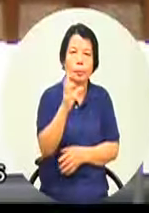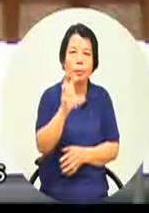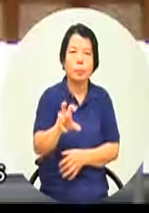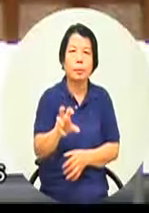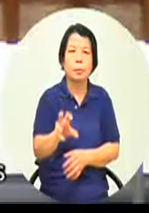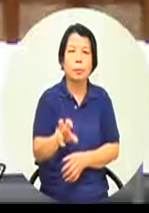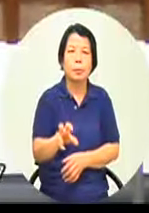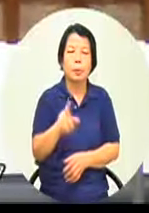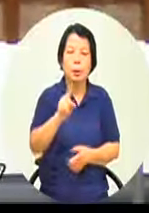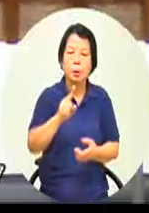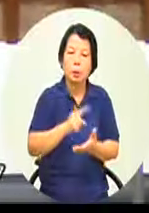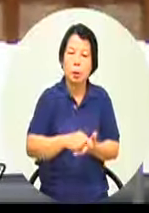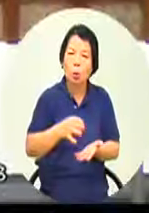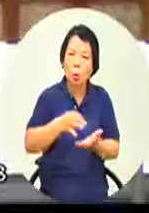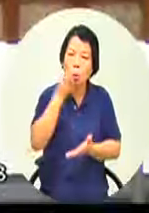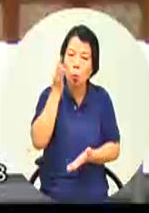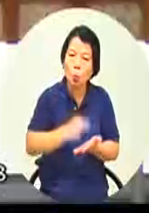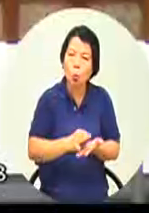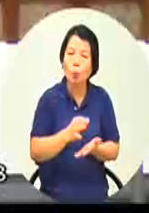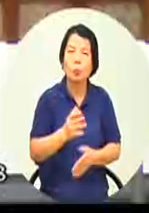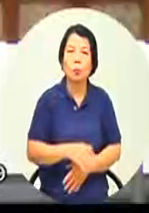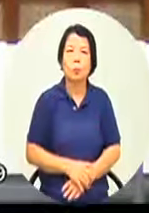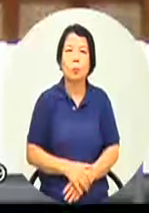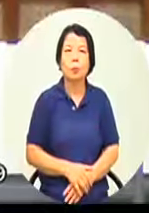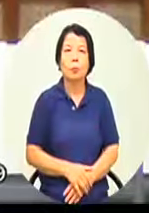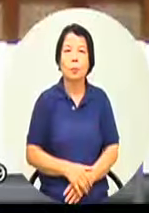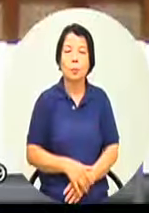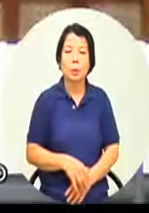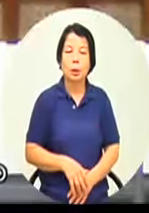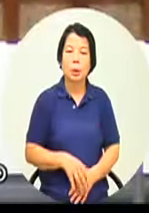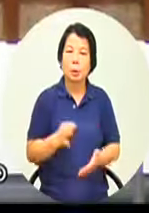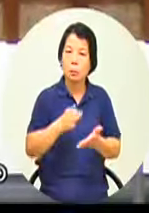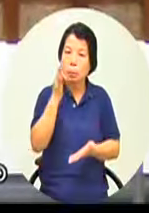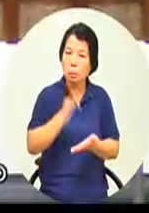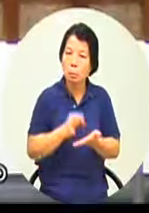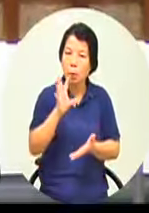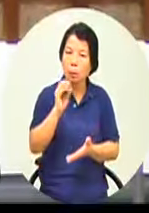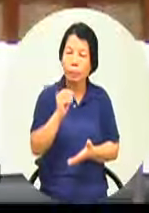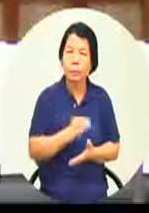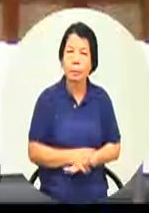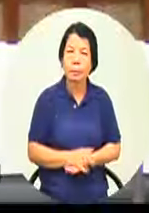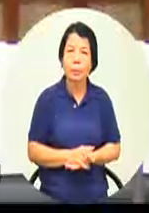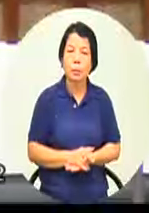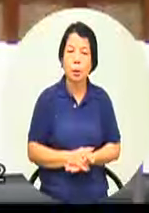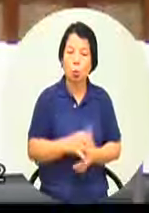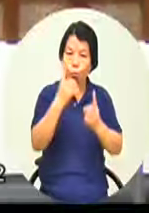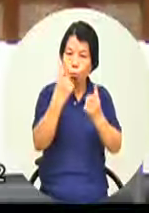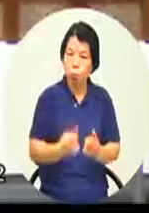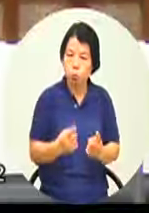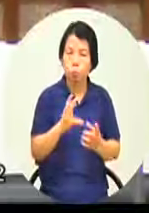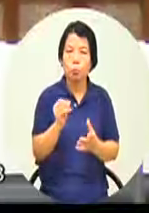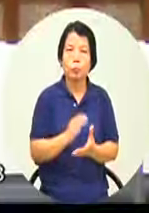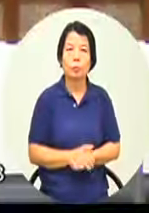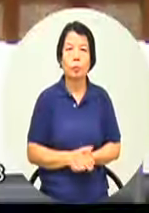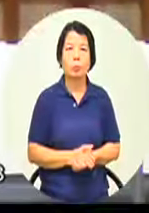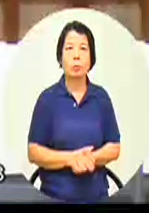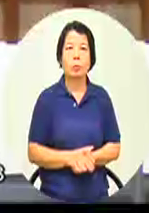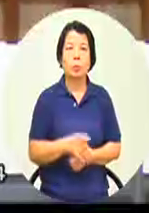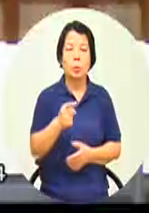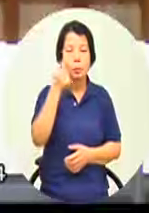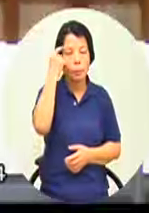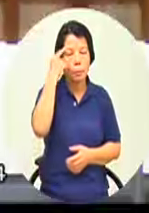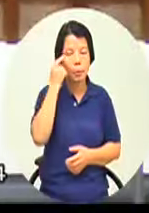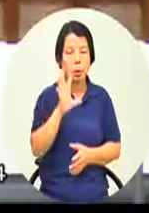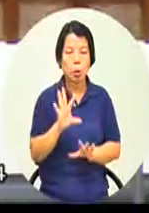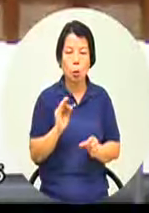样是略贵吗？这样是应该是价钱一直还没有下来吗？你的行情，你脑海里有没有